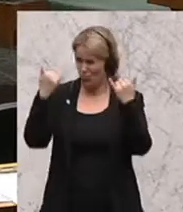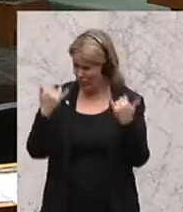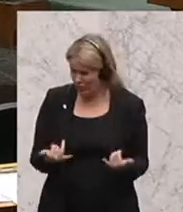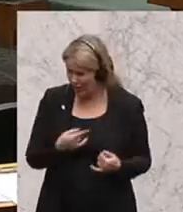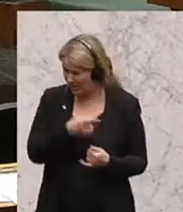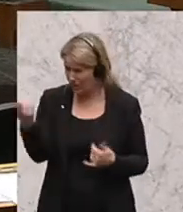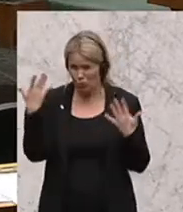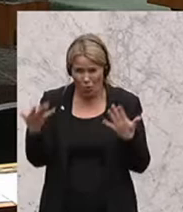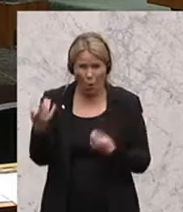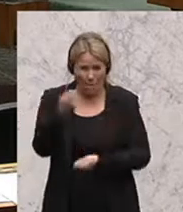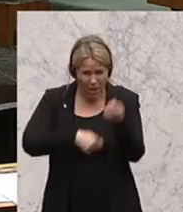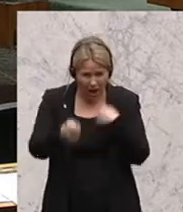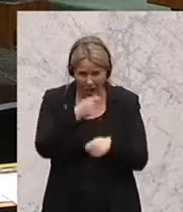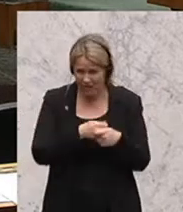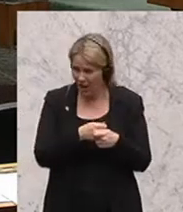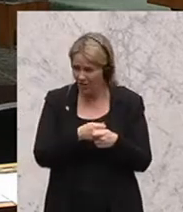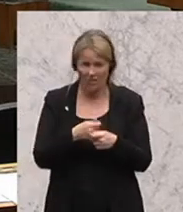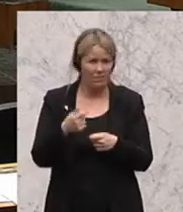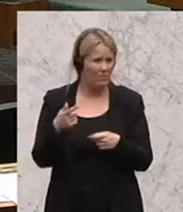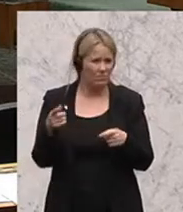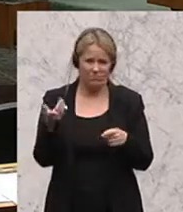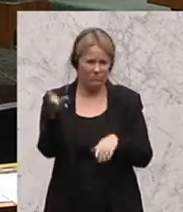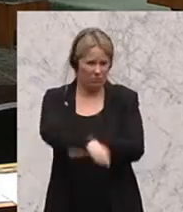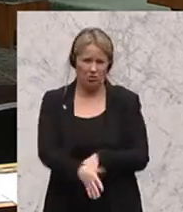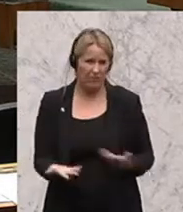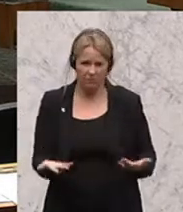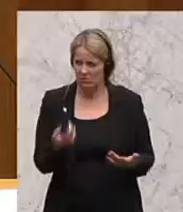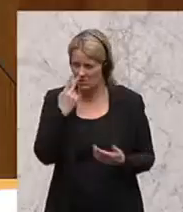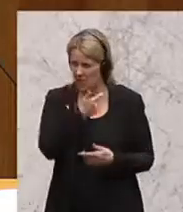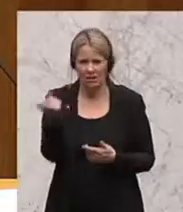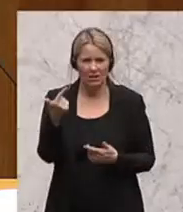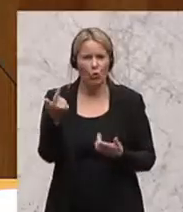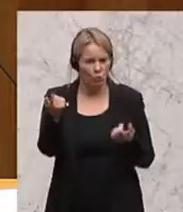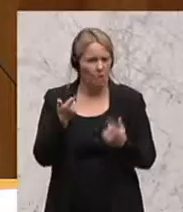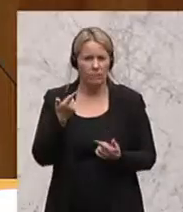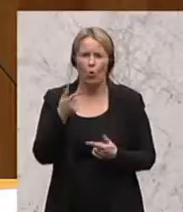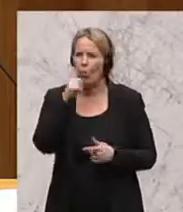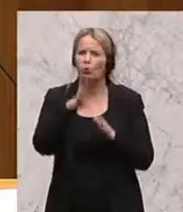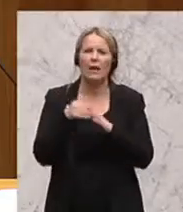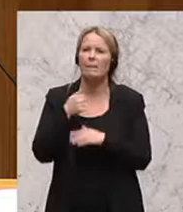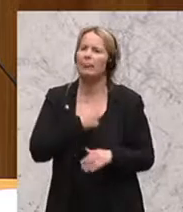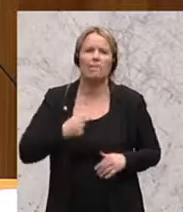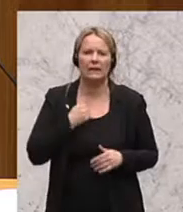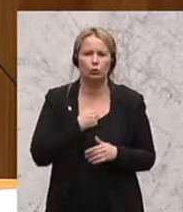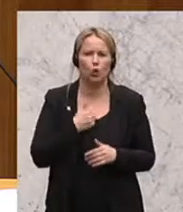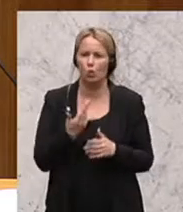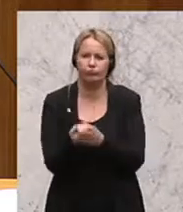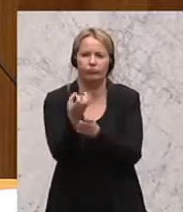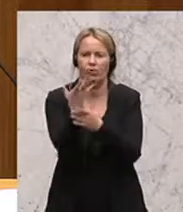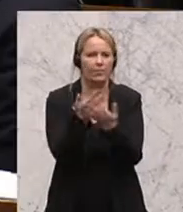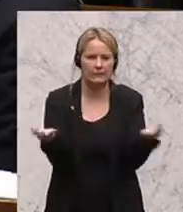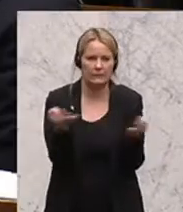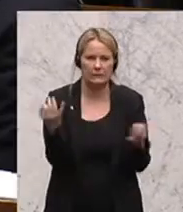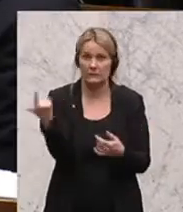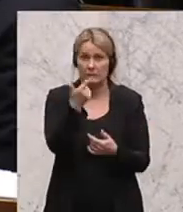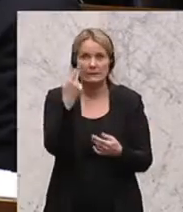Rückgrat gebrochen. Sie haben ihnen das Genick gebrochen. Und sie haben eine Depression, eine unternehmerische Depression ausgelöst, die sie jetzt